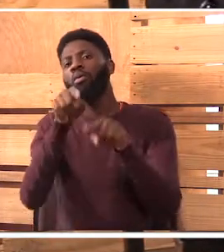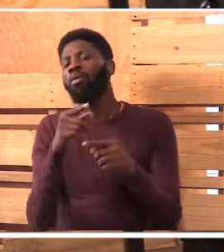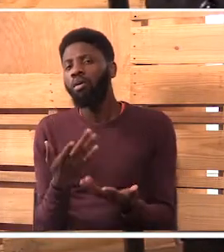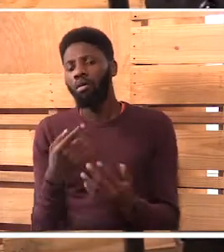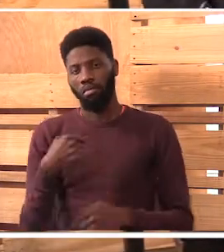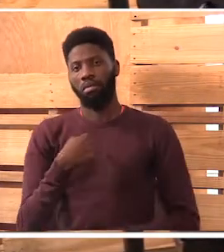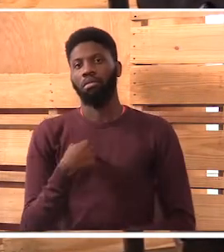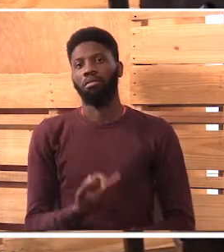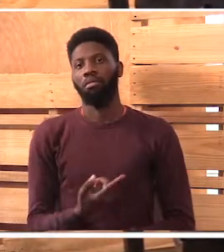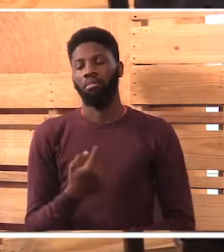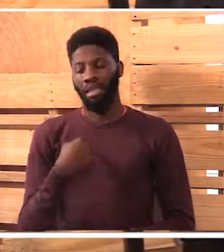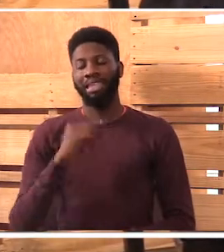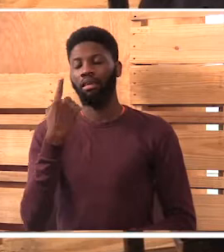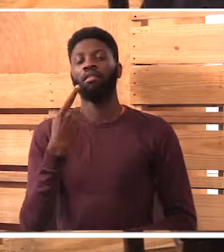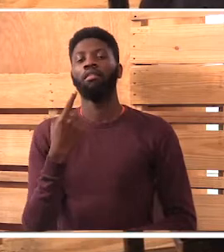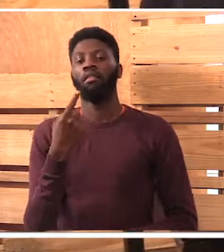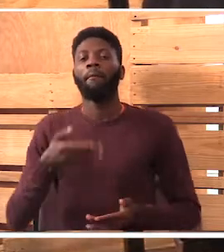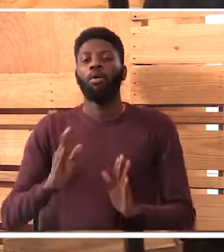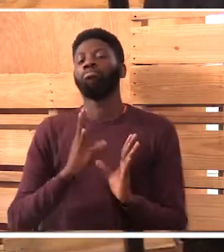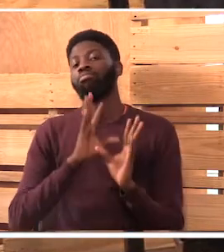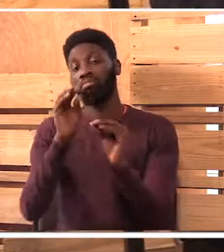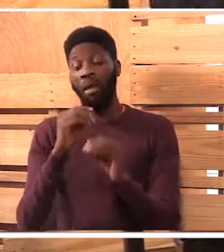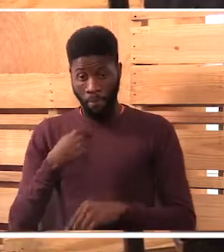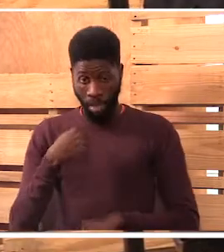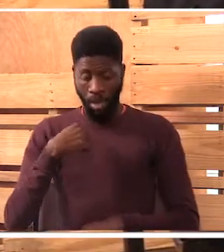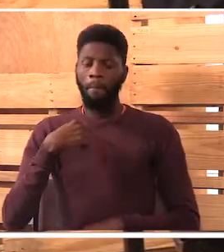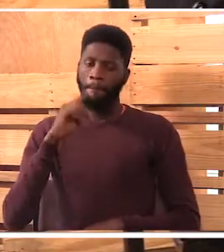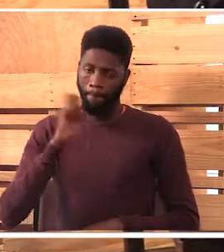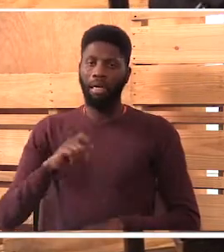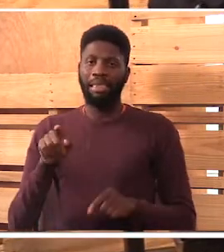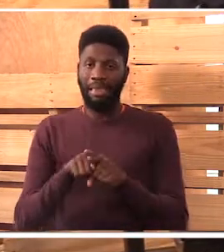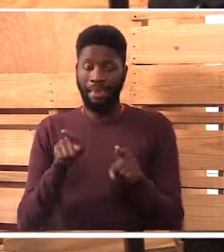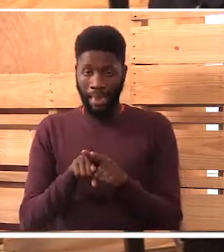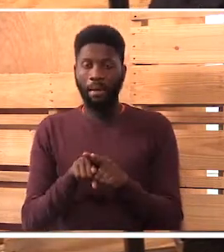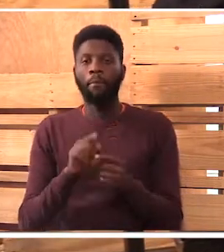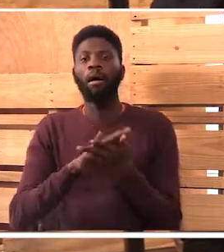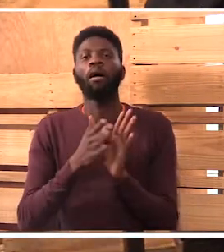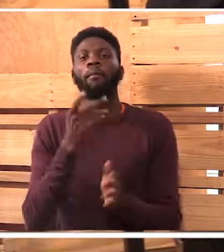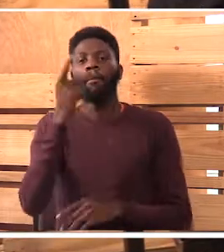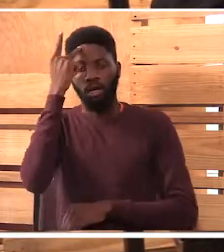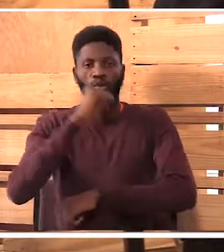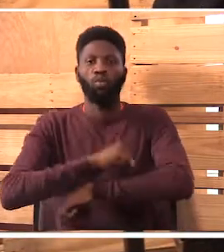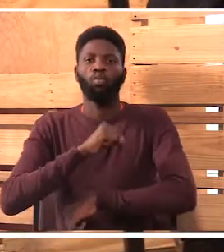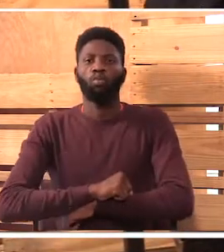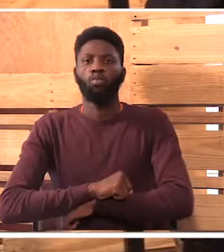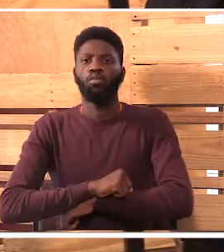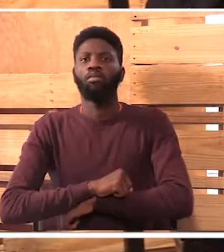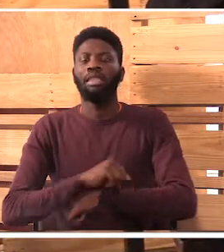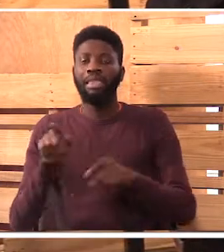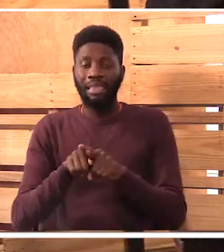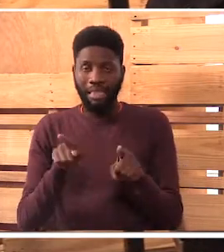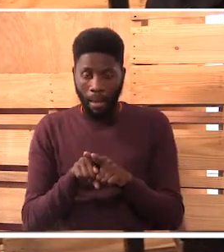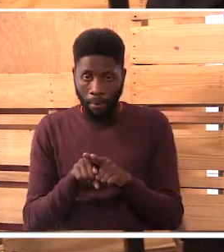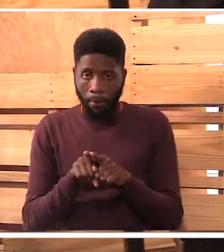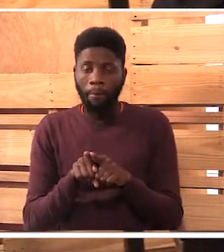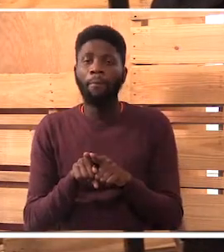me? Mm-hmm. As first born. inanibidi Mimi kama mzazi ata pale shuleni, unakume jitambulisha. Mm Kama mwana,